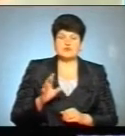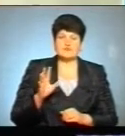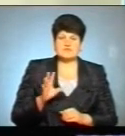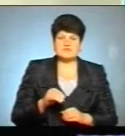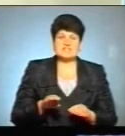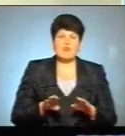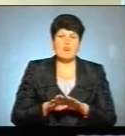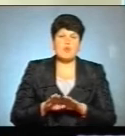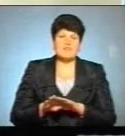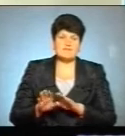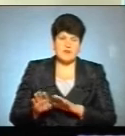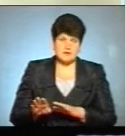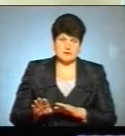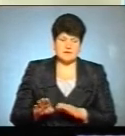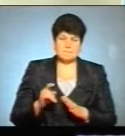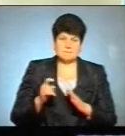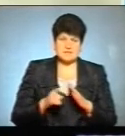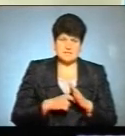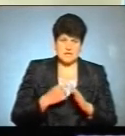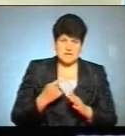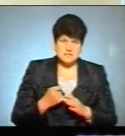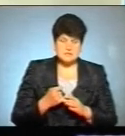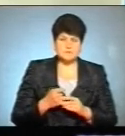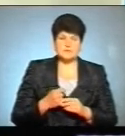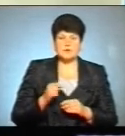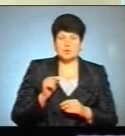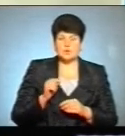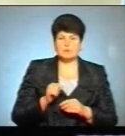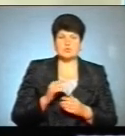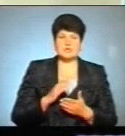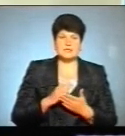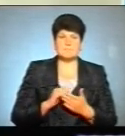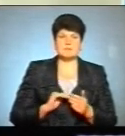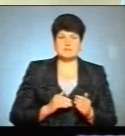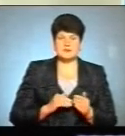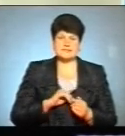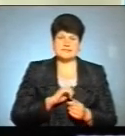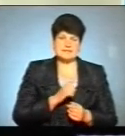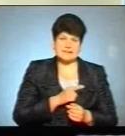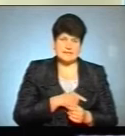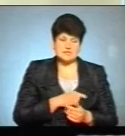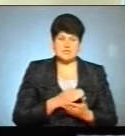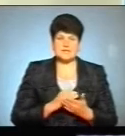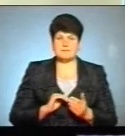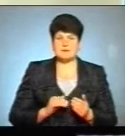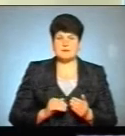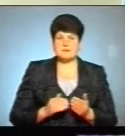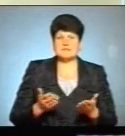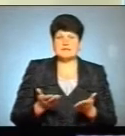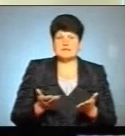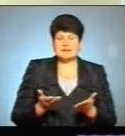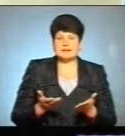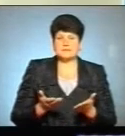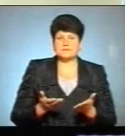порівнянні пізнається, тому є підприємці сильніші, є підприємці,